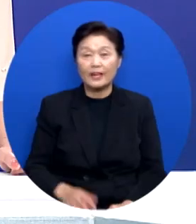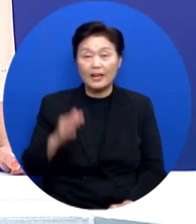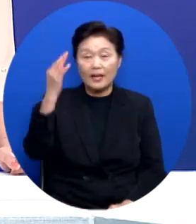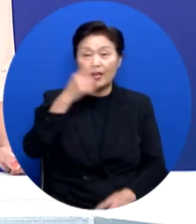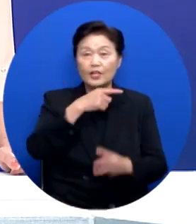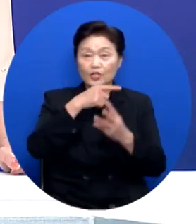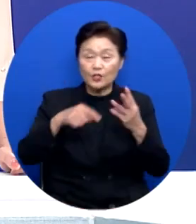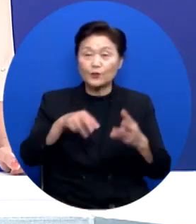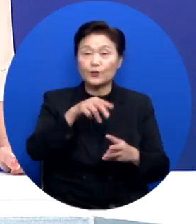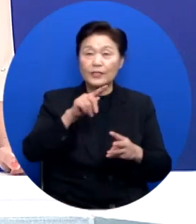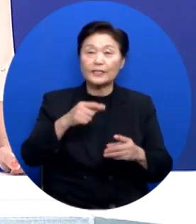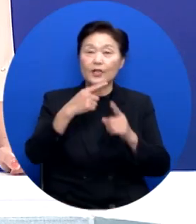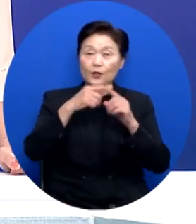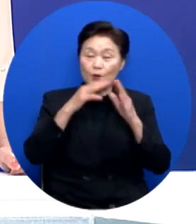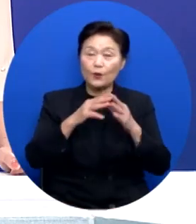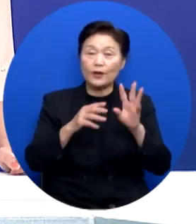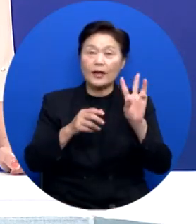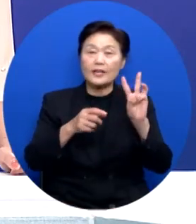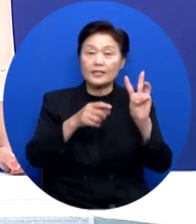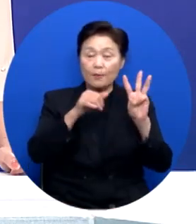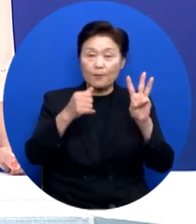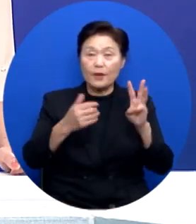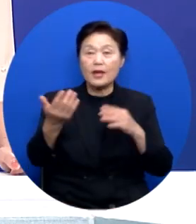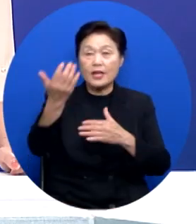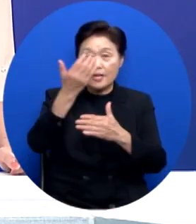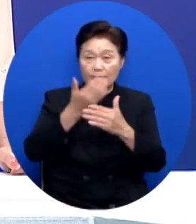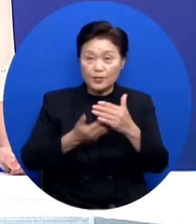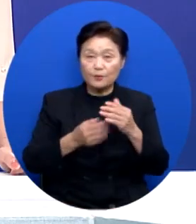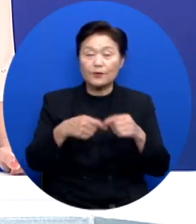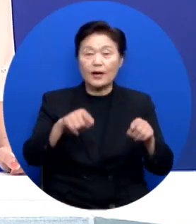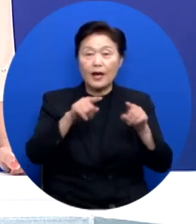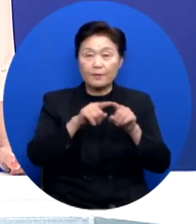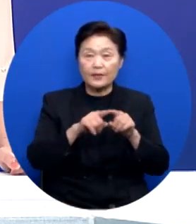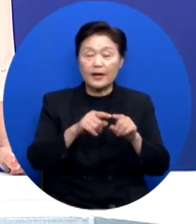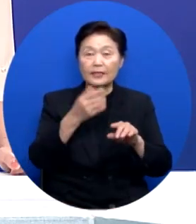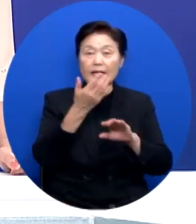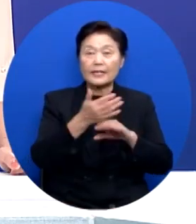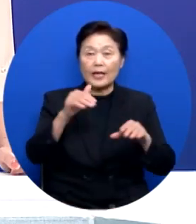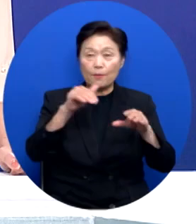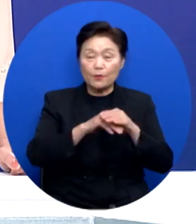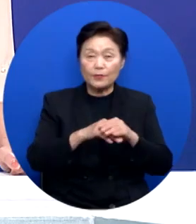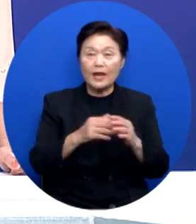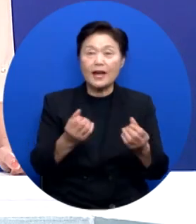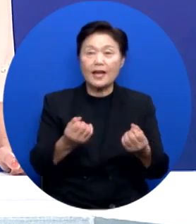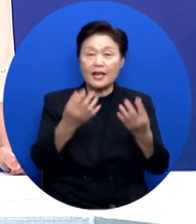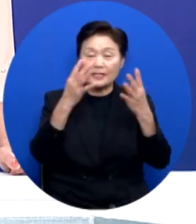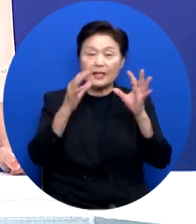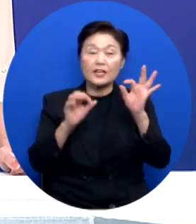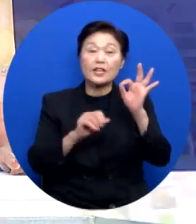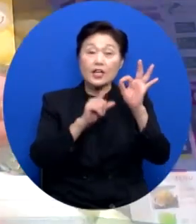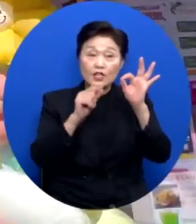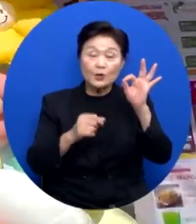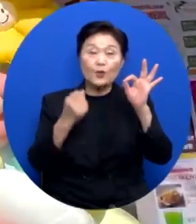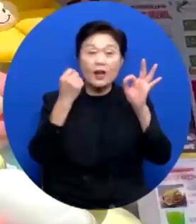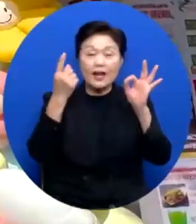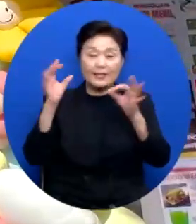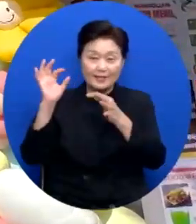청주 상당교회가 제3회 이주민과 함께하는 다문화 페스티벌을 10월 한 달간 개최하고 있습니다.